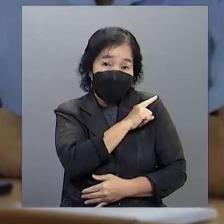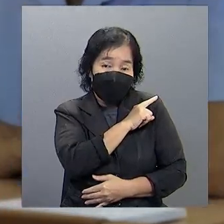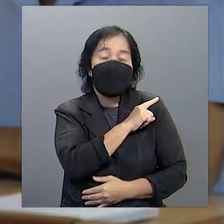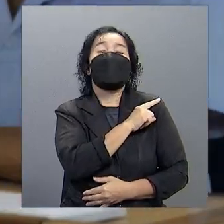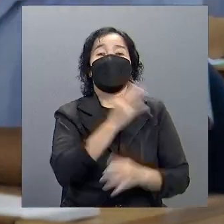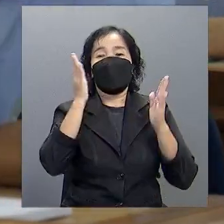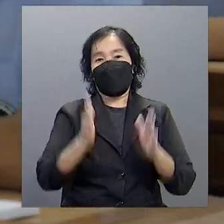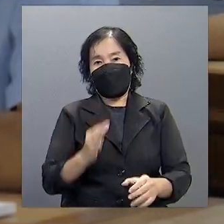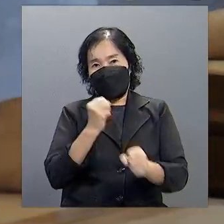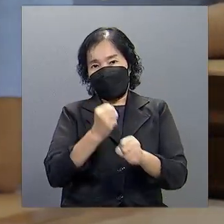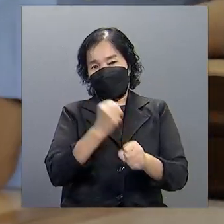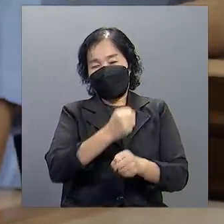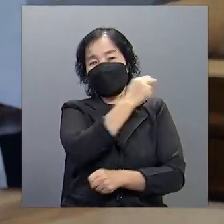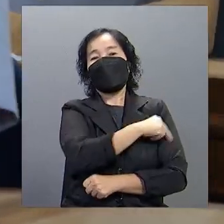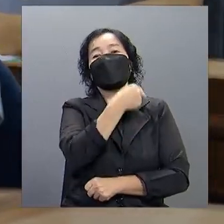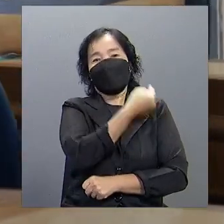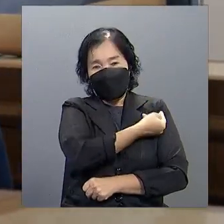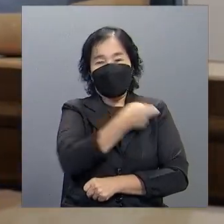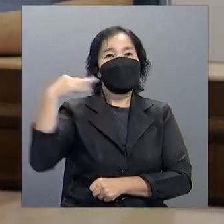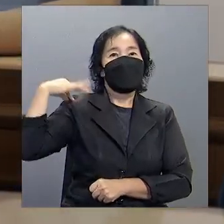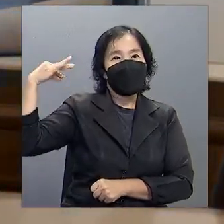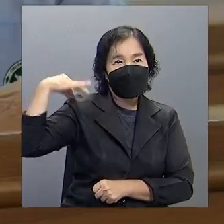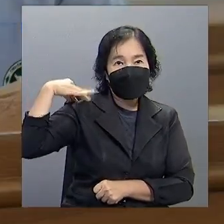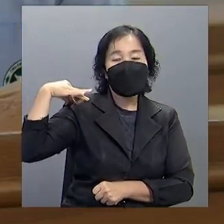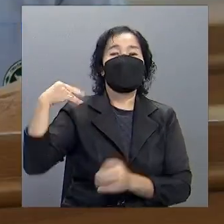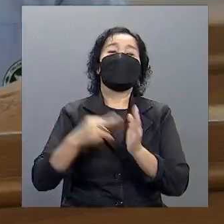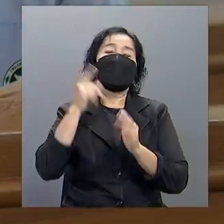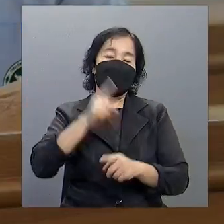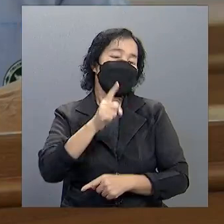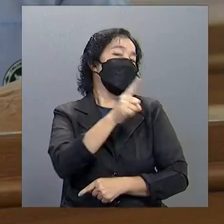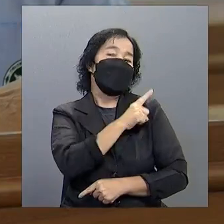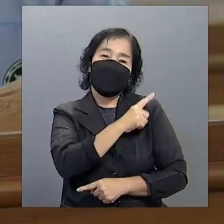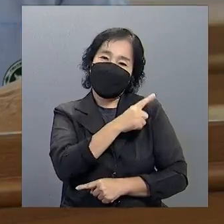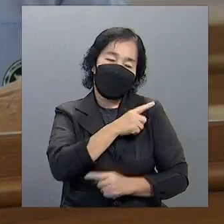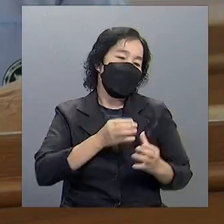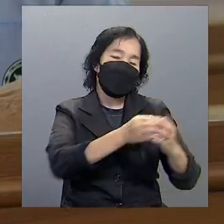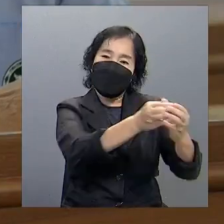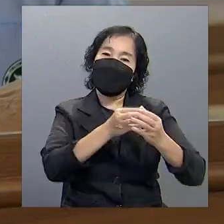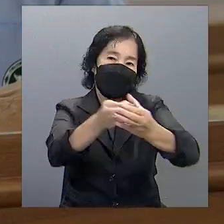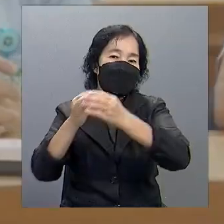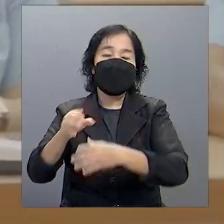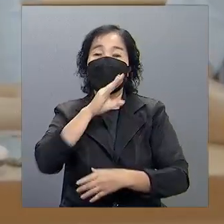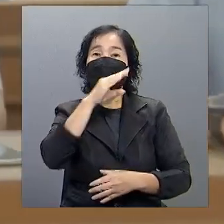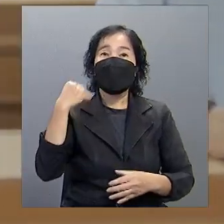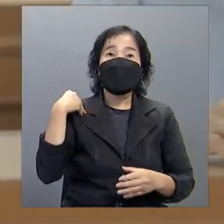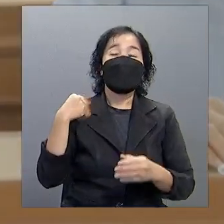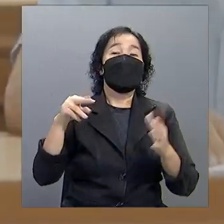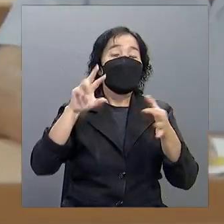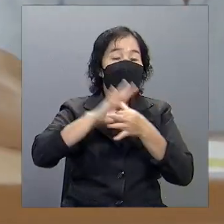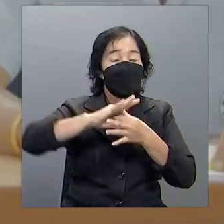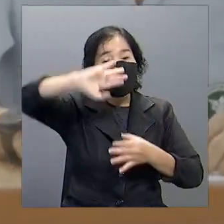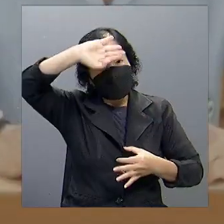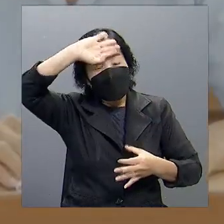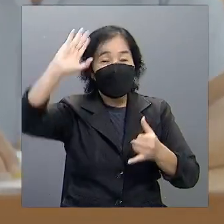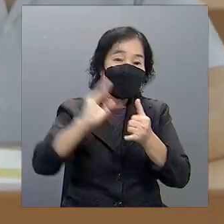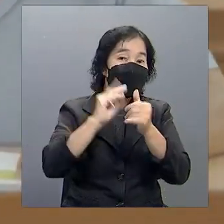ารณสุขในพื้นที่ที่ผันตัวเองมาเป็นทีมสอบสวนโรคทุกครั้งที่มีการระบาดของโรคในพื้นที่นั่นเองแต่ก่อนที่พวกเขาจะท